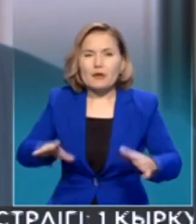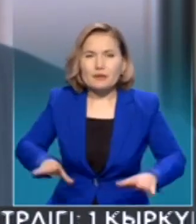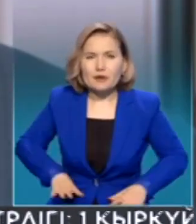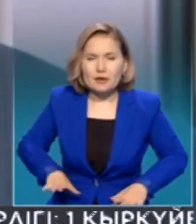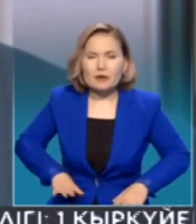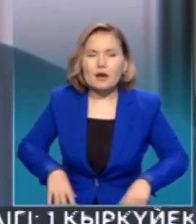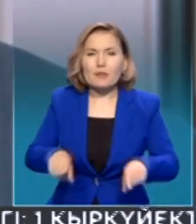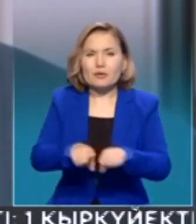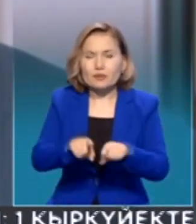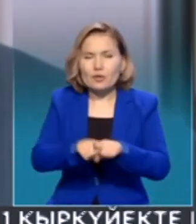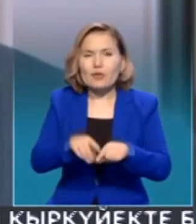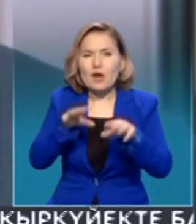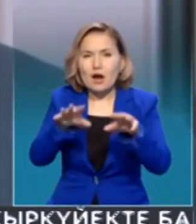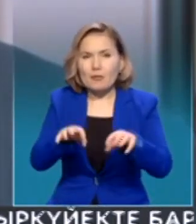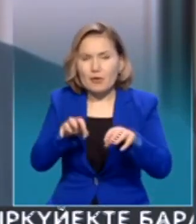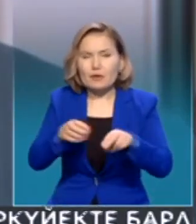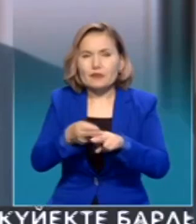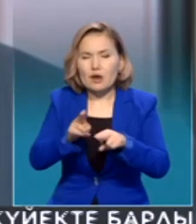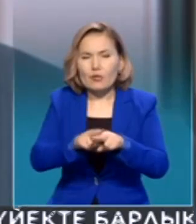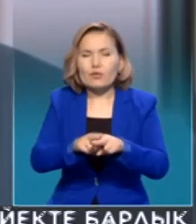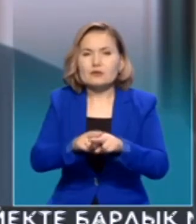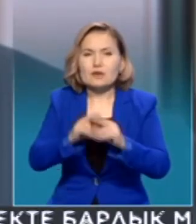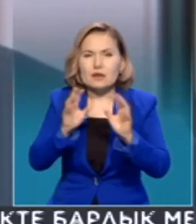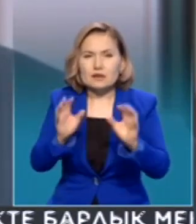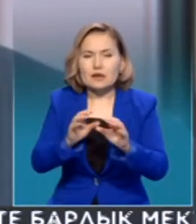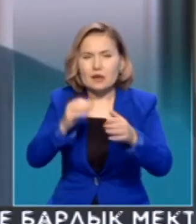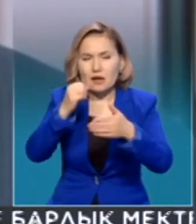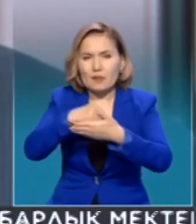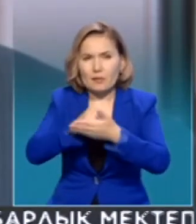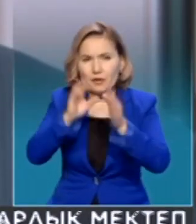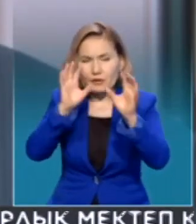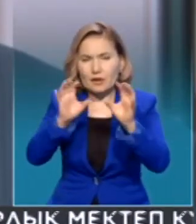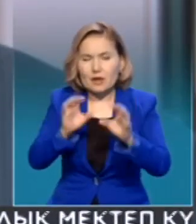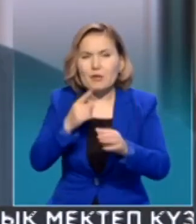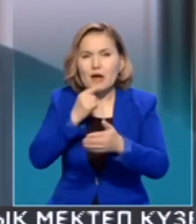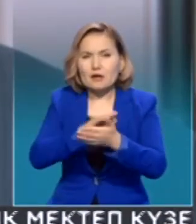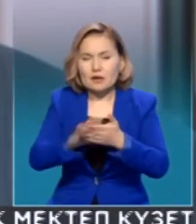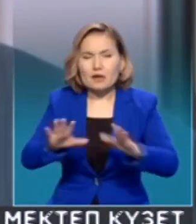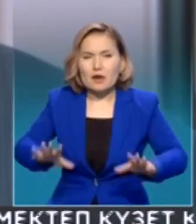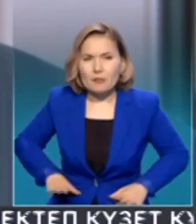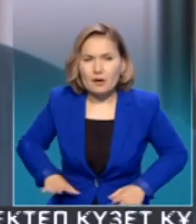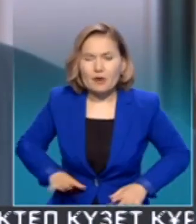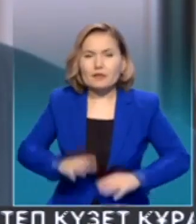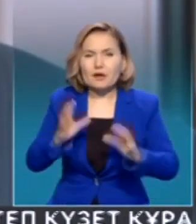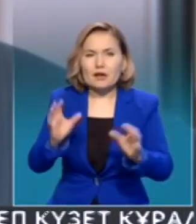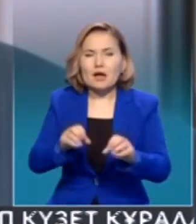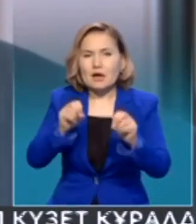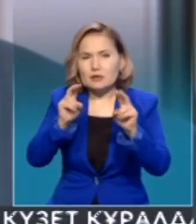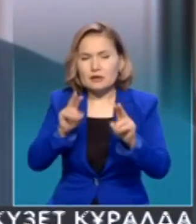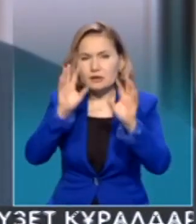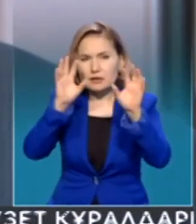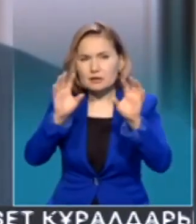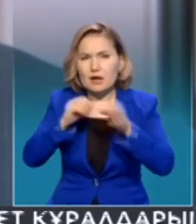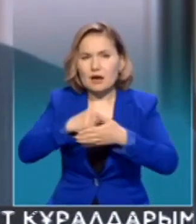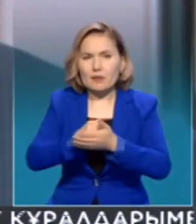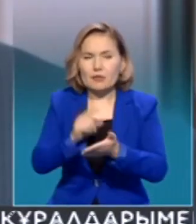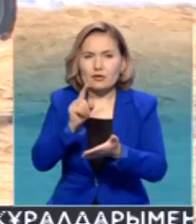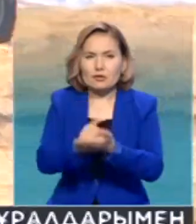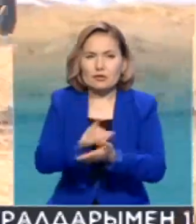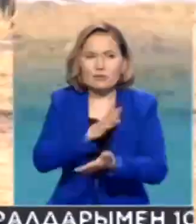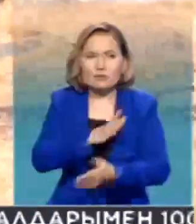мен төбеттің тұқымын сақтау заңмен бекітілді. Сол сияқты асыл тұқымды жылқыларды сақтап қалу үшін арнайы заң қабылдануы